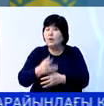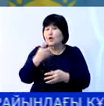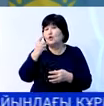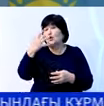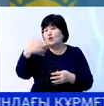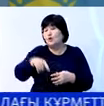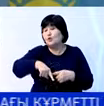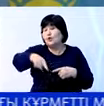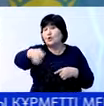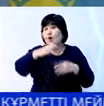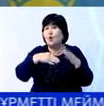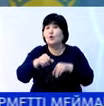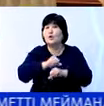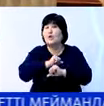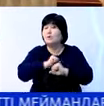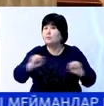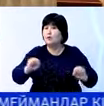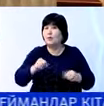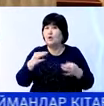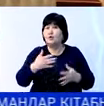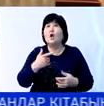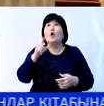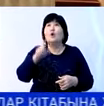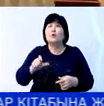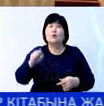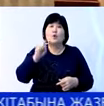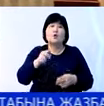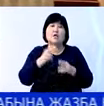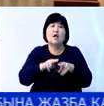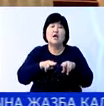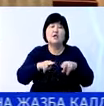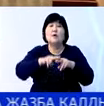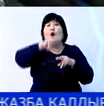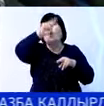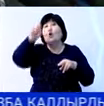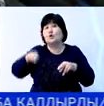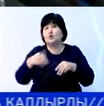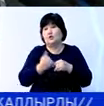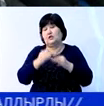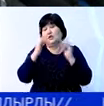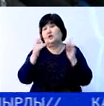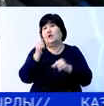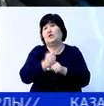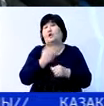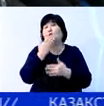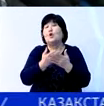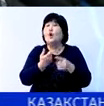құрылыс салуға болмайды деп, оған рұқсат бермеді. Тұрғындар осы аралықтан темір жол үсті жолын салу жөнінде ұсыныс жасап көріпті, бірақ оған да рұқсат